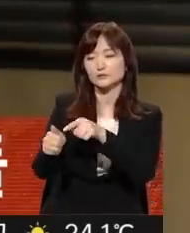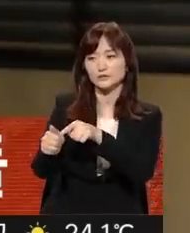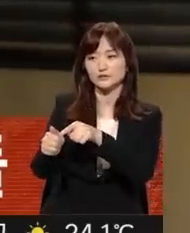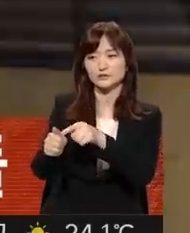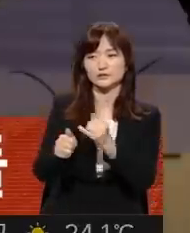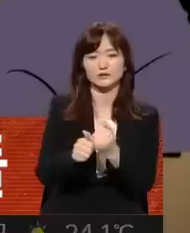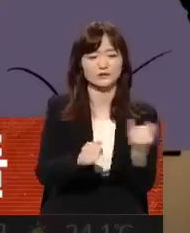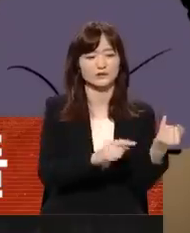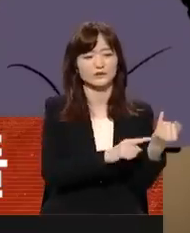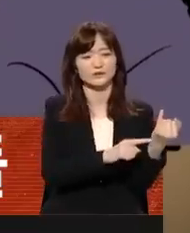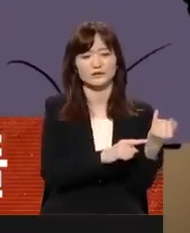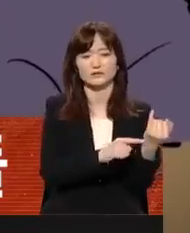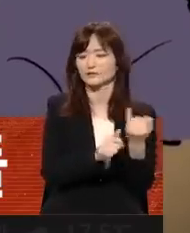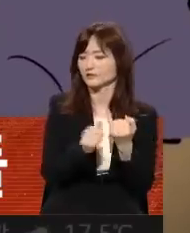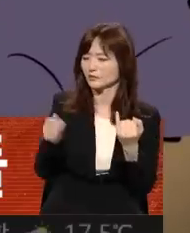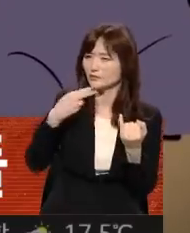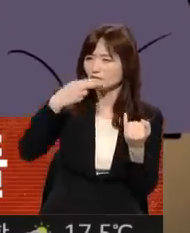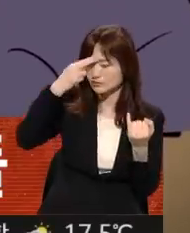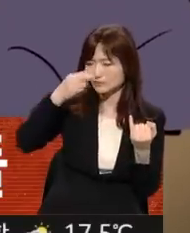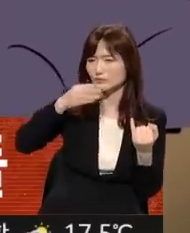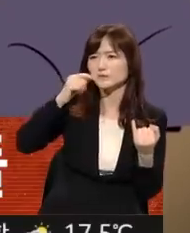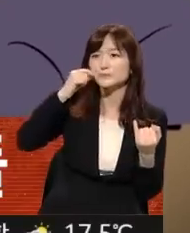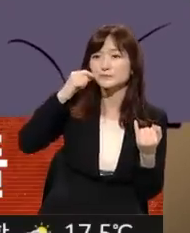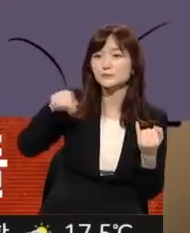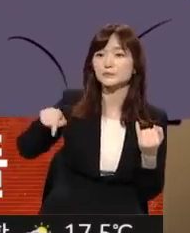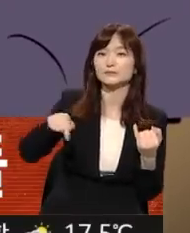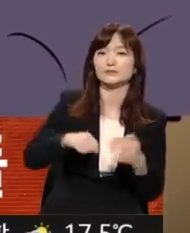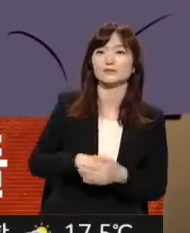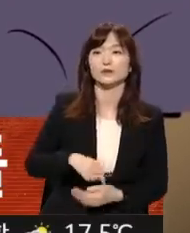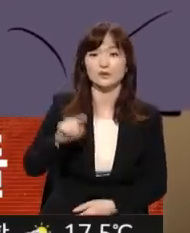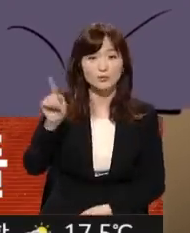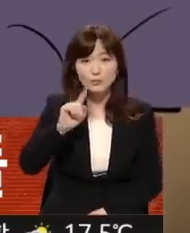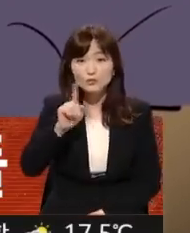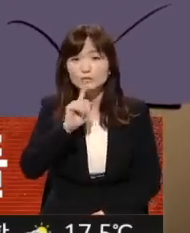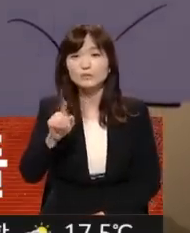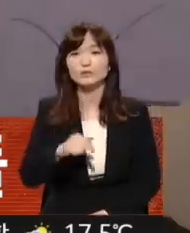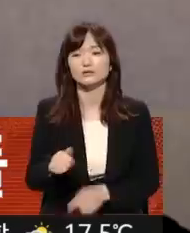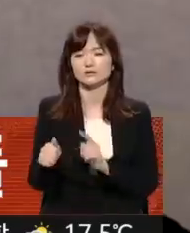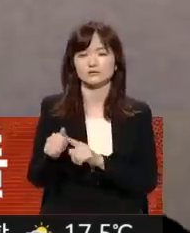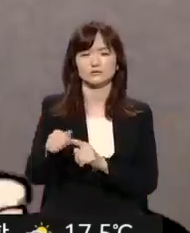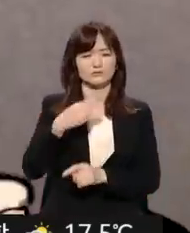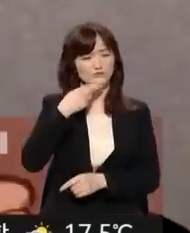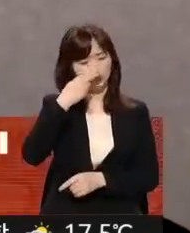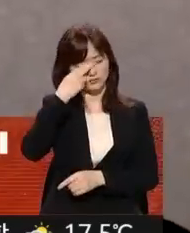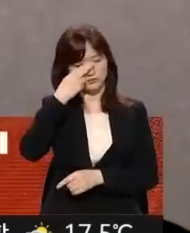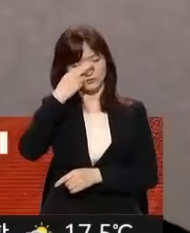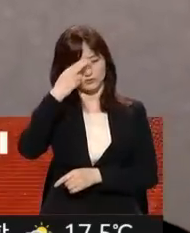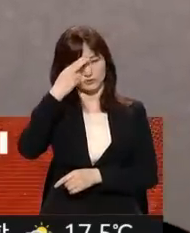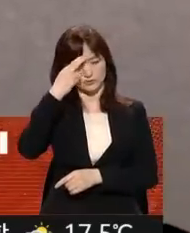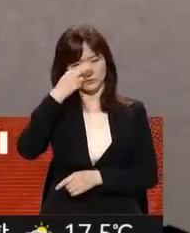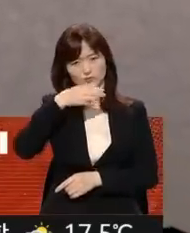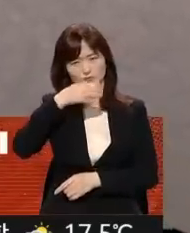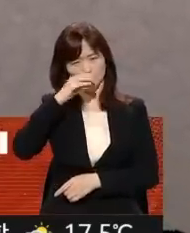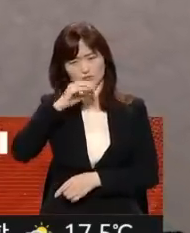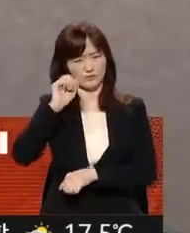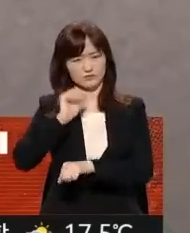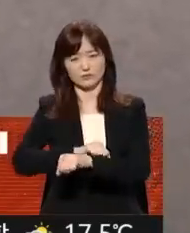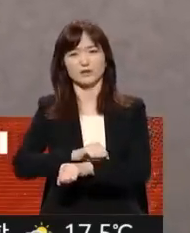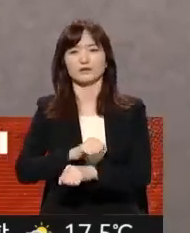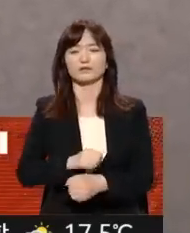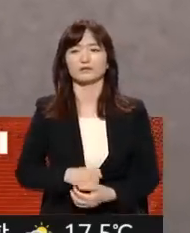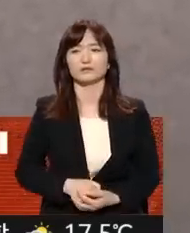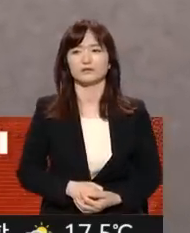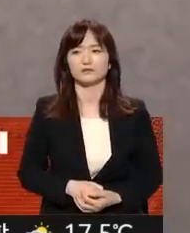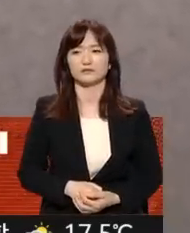입장에서는 우리 남편 술을 못 먹는데 그렇게 얘기하니까 무슨 소리 합니까? 이 사람 술 고래다고. 아, 신랑 보고. 술 고래한테 무슨 소리